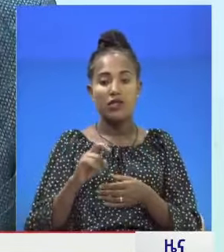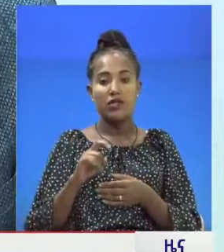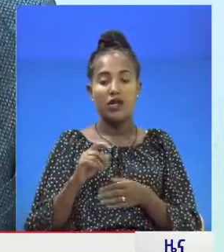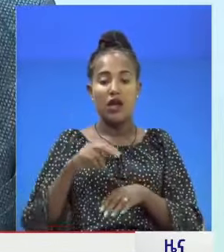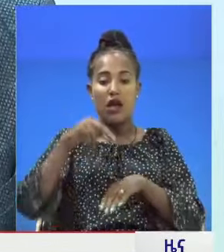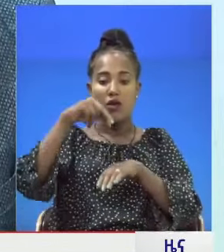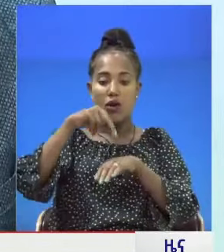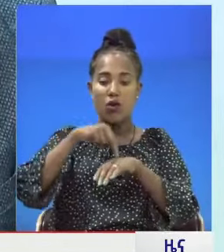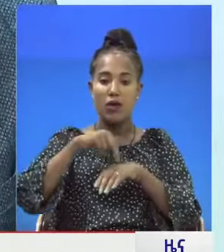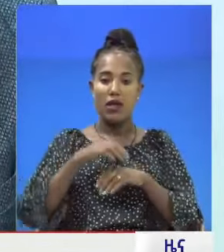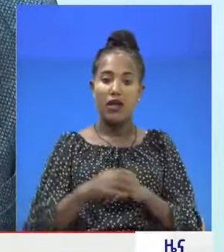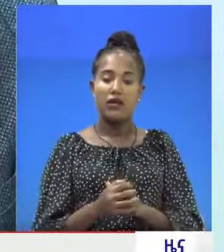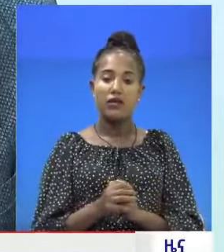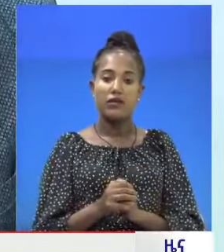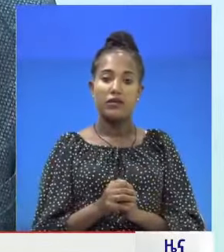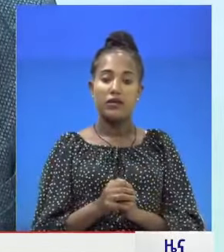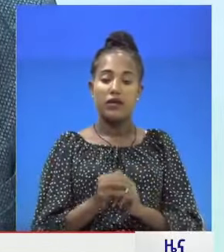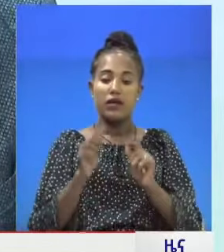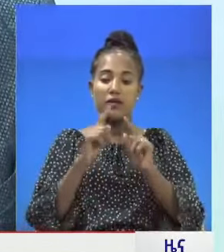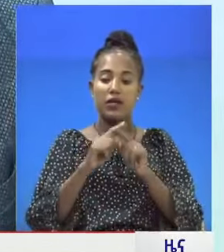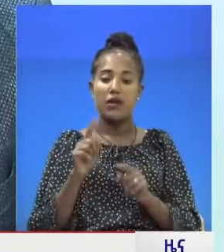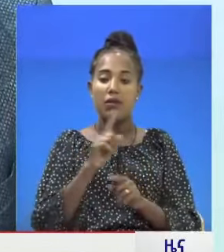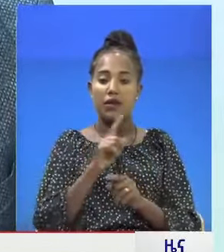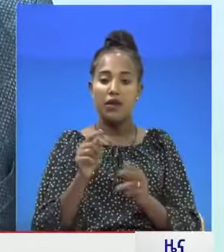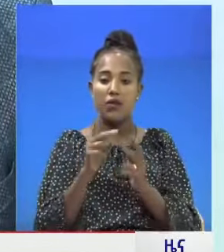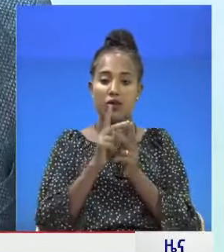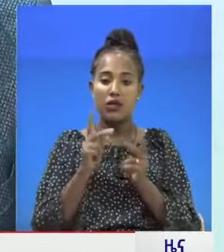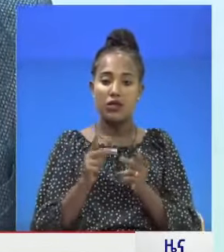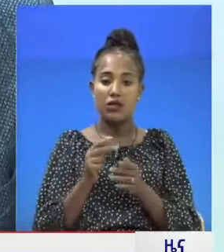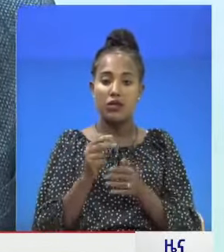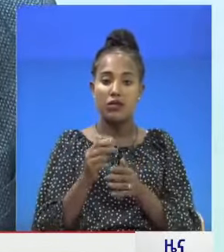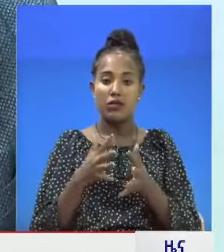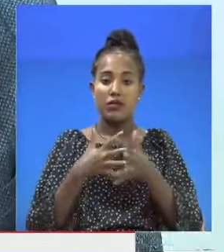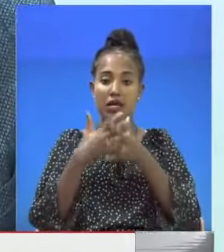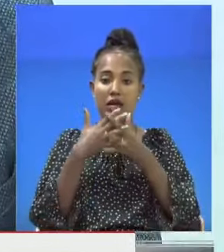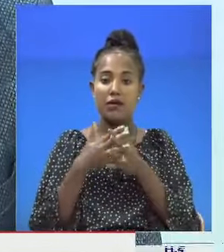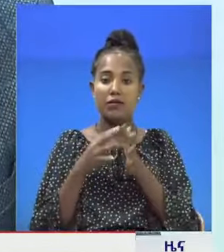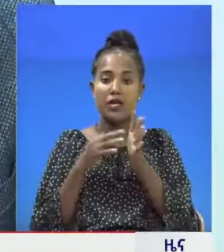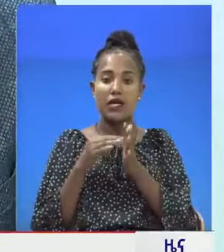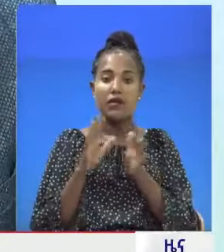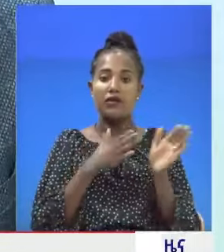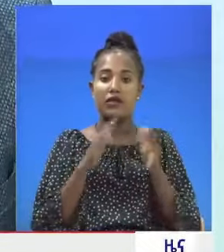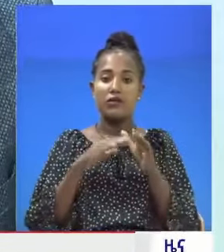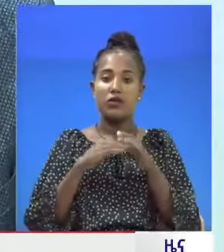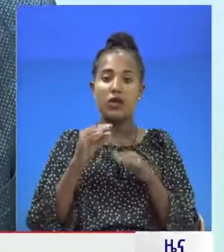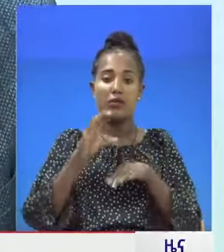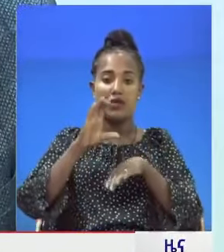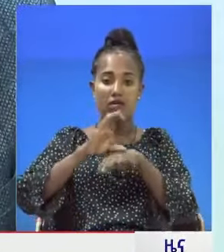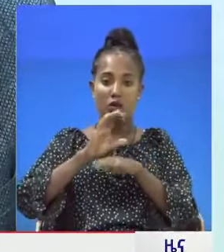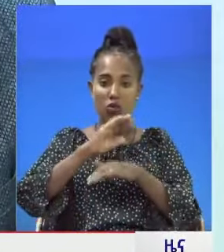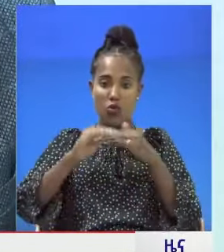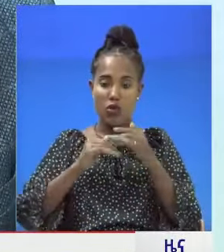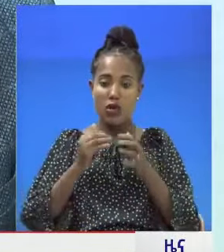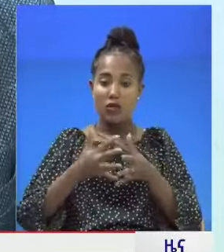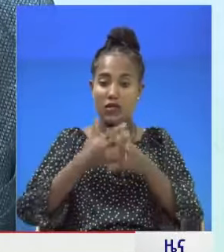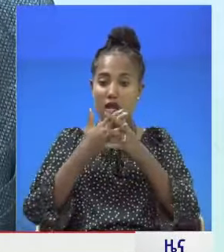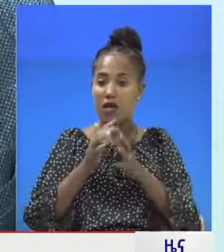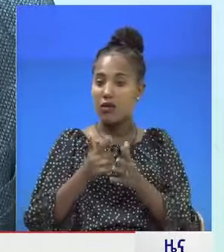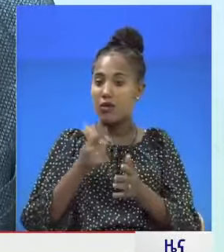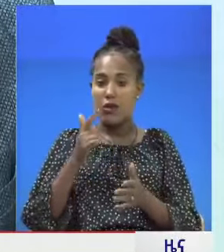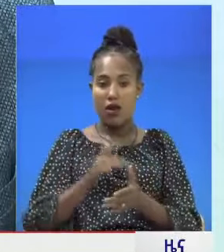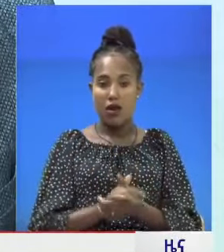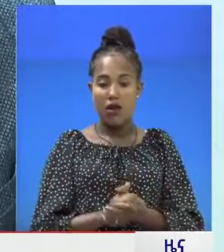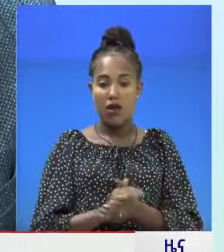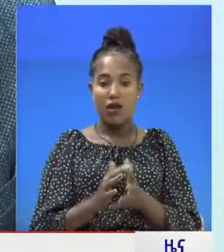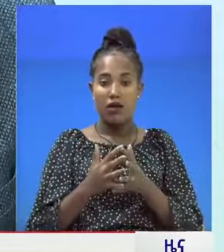አቋቁመናል። በተለይ በአንዳንድ ቦታዎች በመሳሪያ ለምሳሌ ንፋስ መውጫ ቤተ ክርስቲያን ሁሉ በመሳሪያ ተመቷል። ምሳሌ